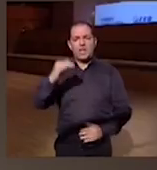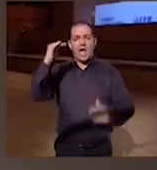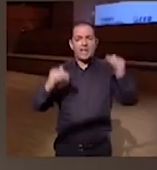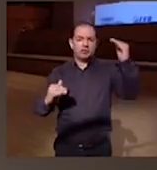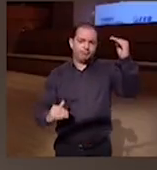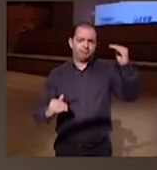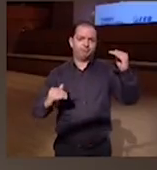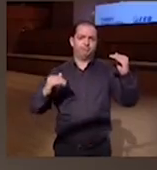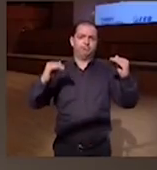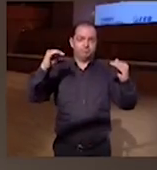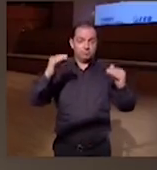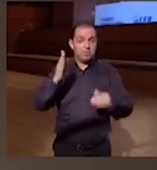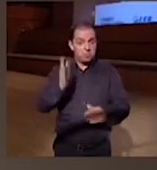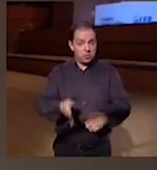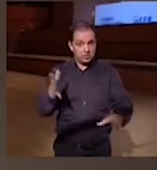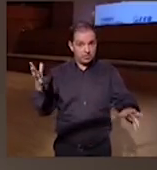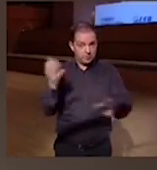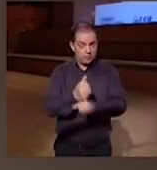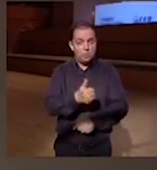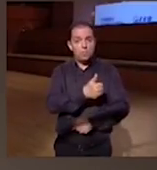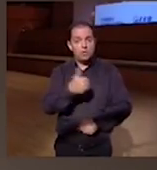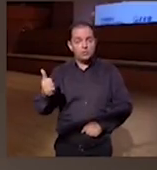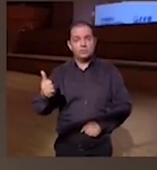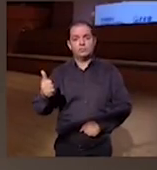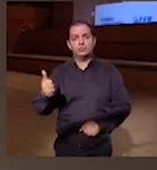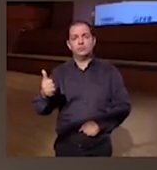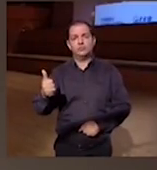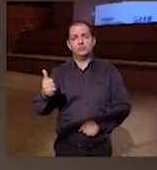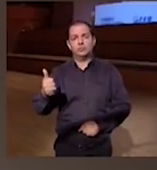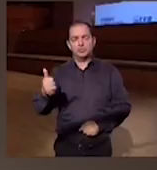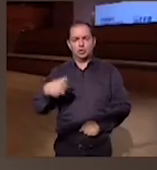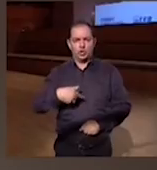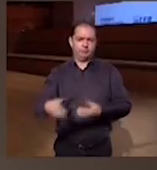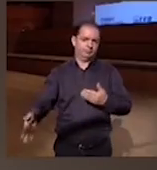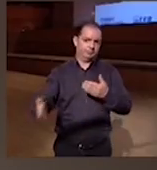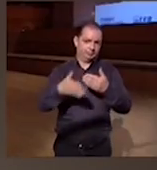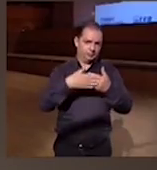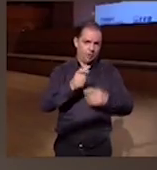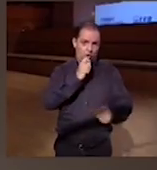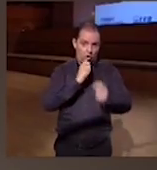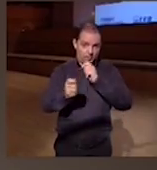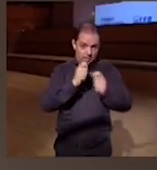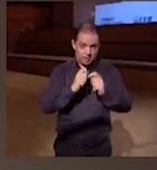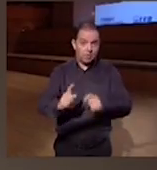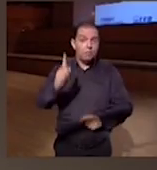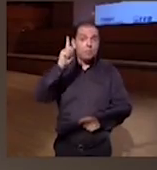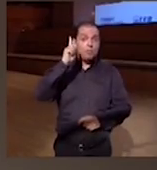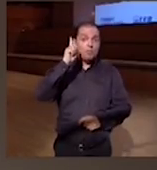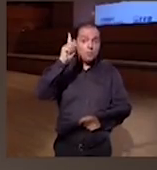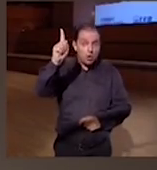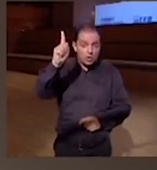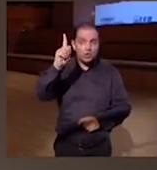Και αυτό είναι εφικτό μόνο, και ολοκληρώνω με αυτό, μόνο μέσω